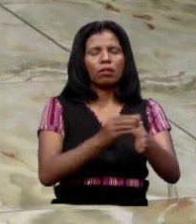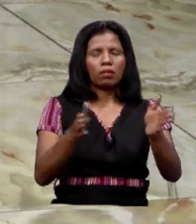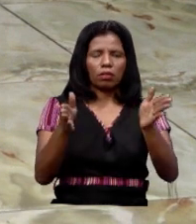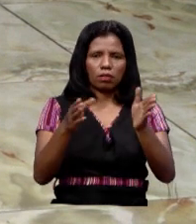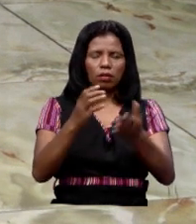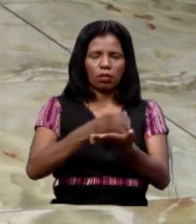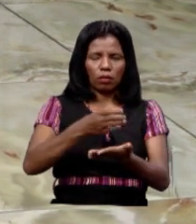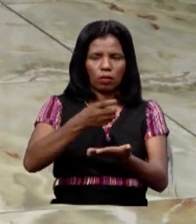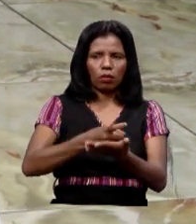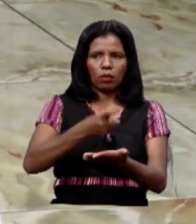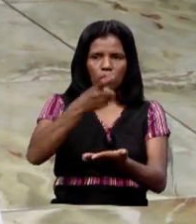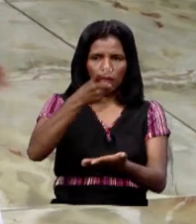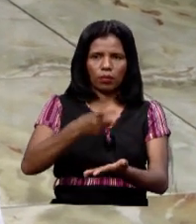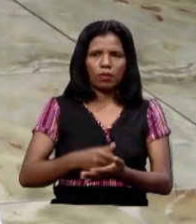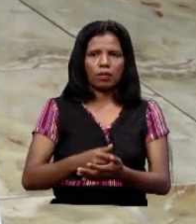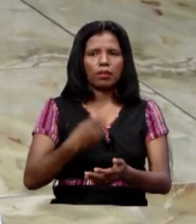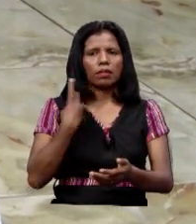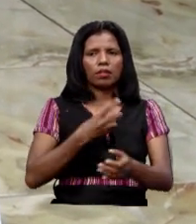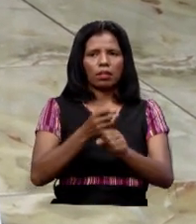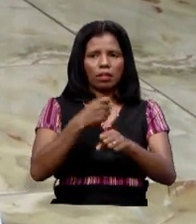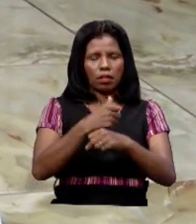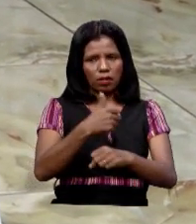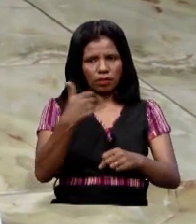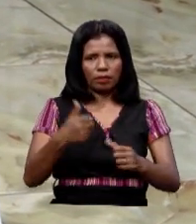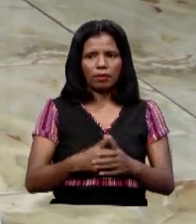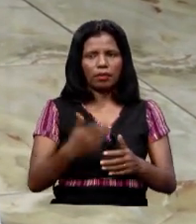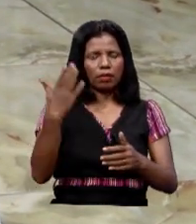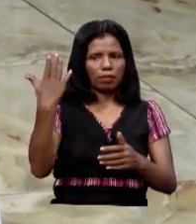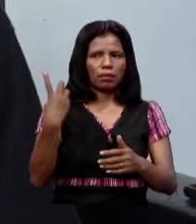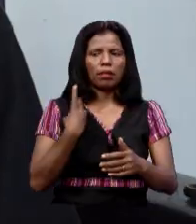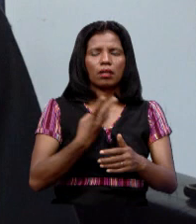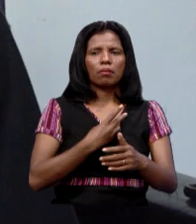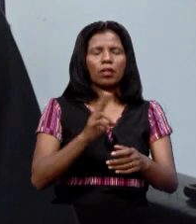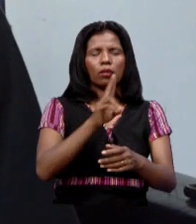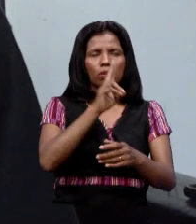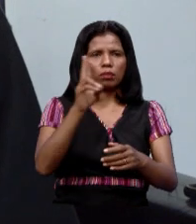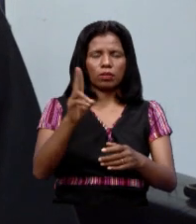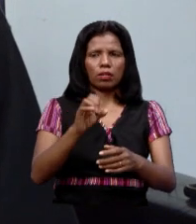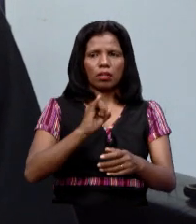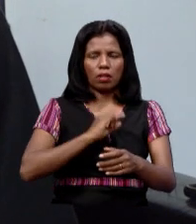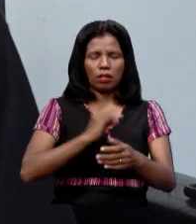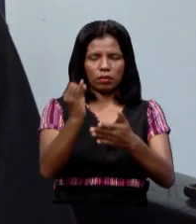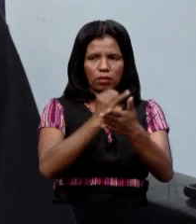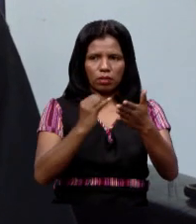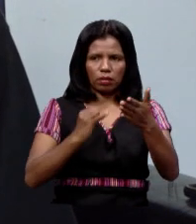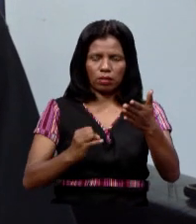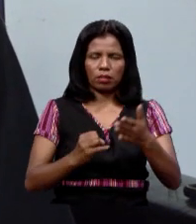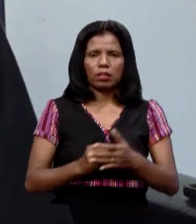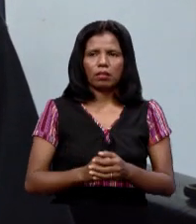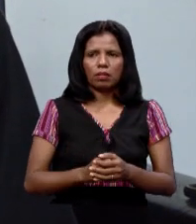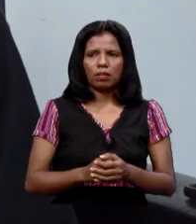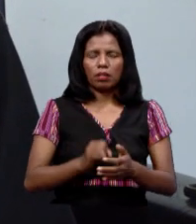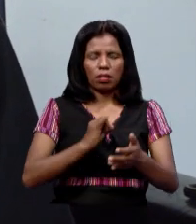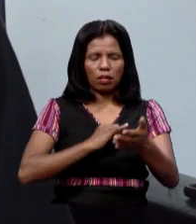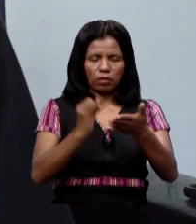media seluk tan nebe ma bele imprimi ba ya neba uza aplikasi dan nebe maka uza desingune au desingune